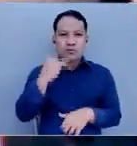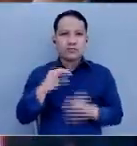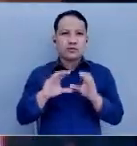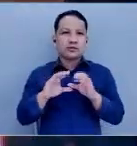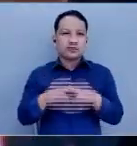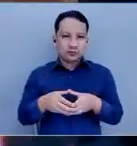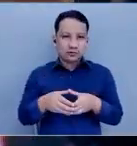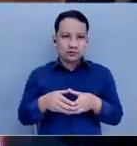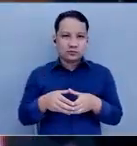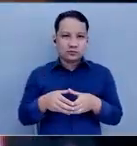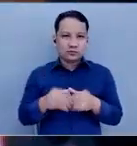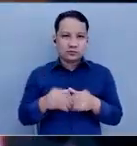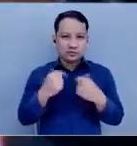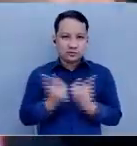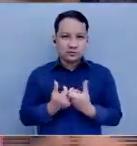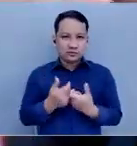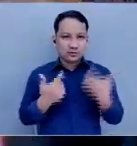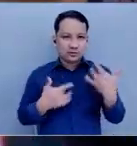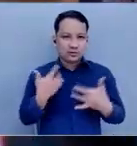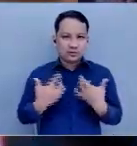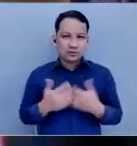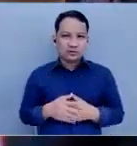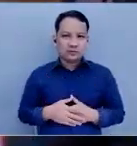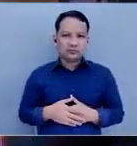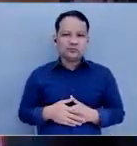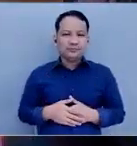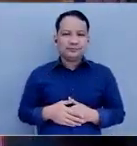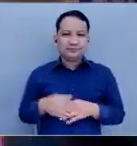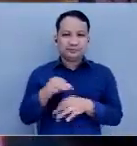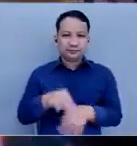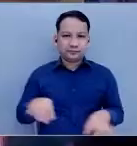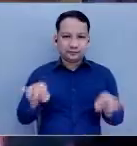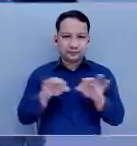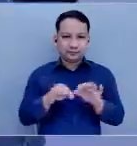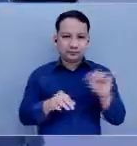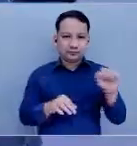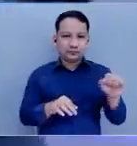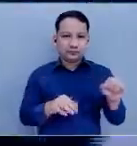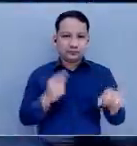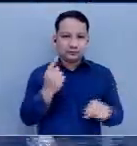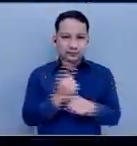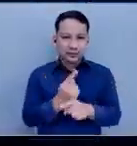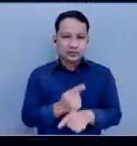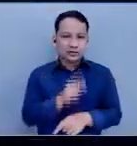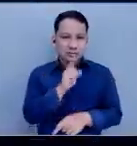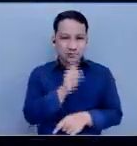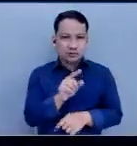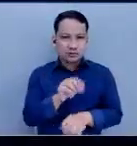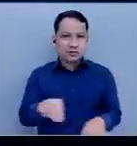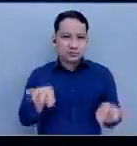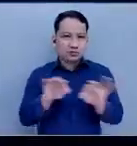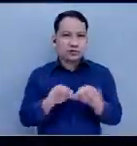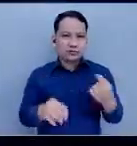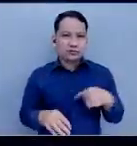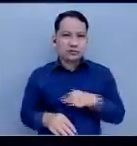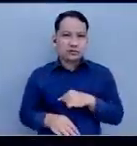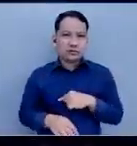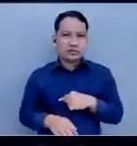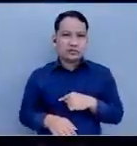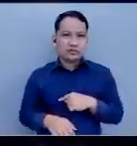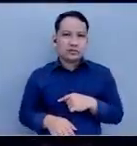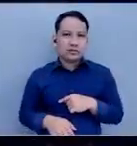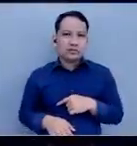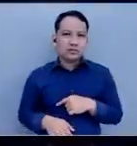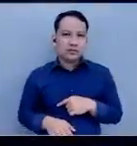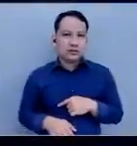na nagpapakiramdaman, diba? Yes. Importante ba yan sa inyo? Yes, opo, sobra. Sobrang importante po yan kasi po, doon